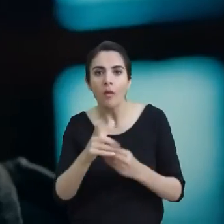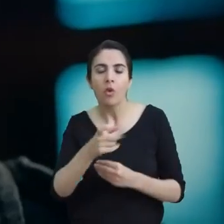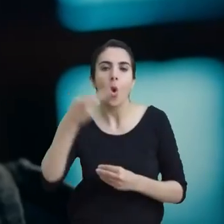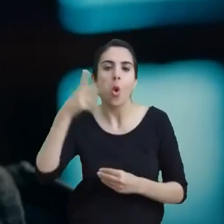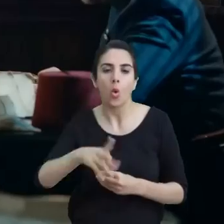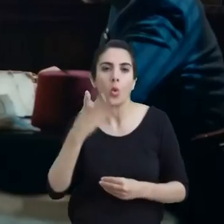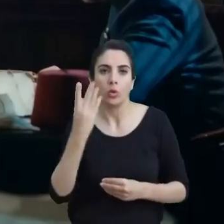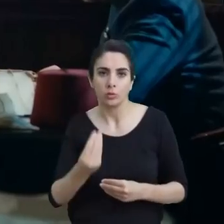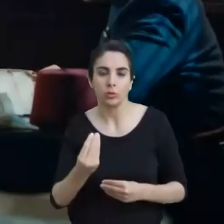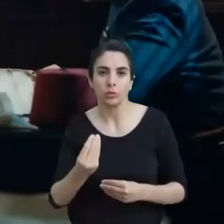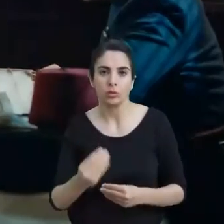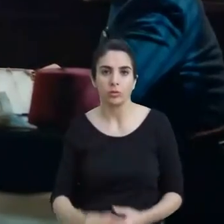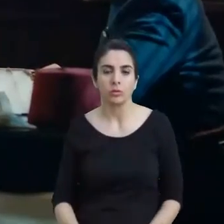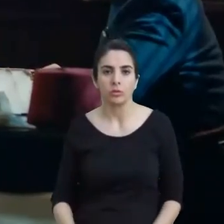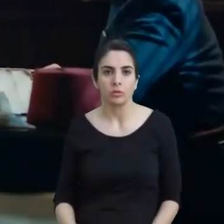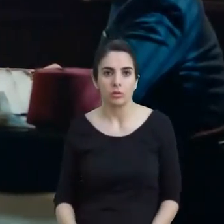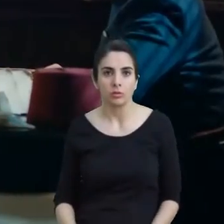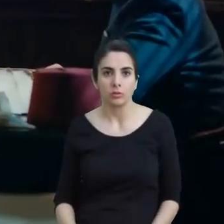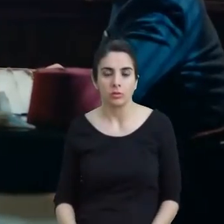gerçekleşmeden indirdiler.